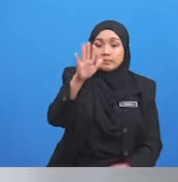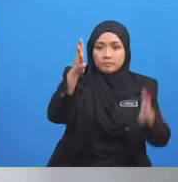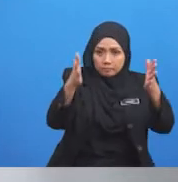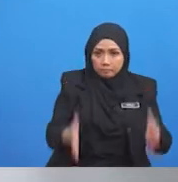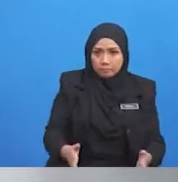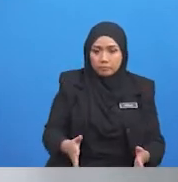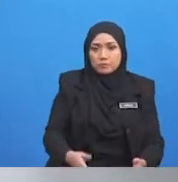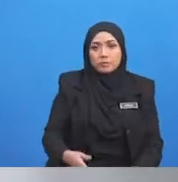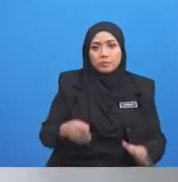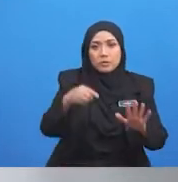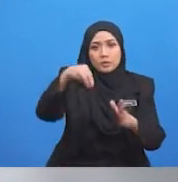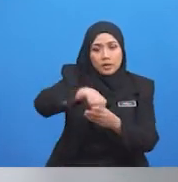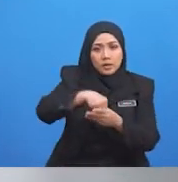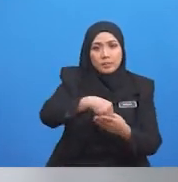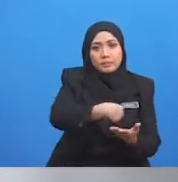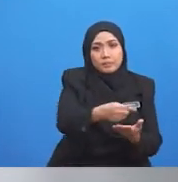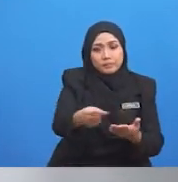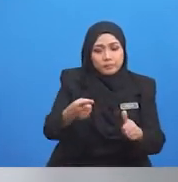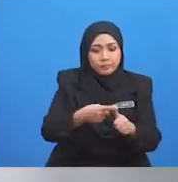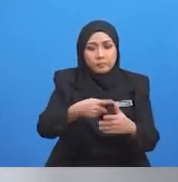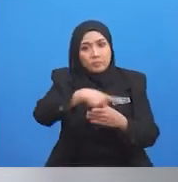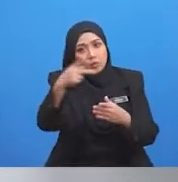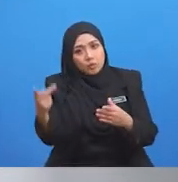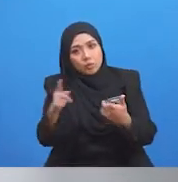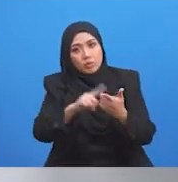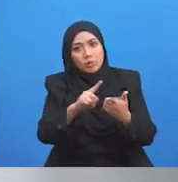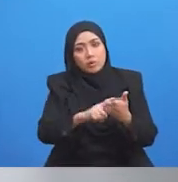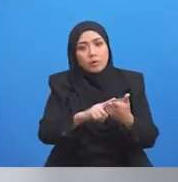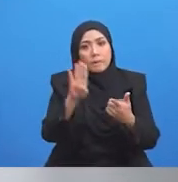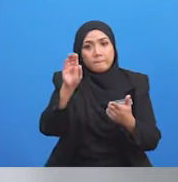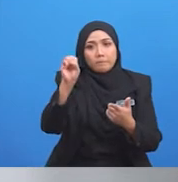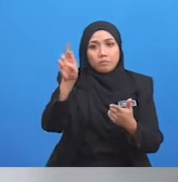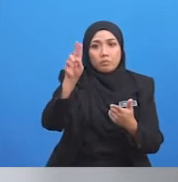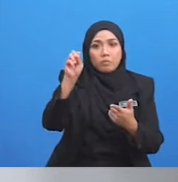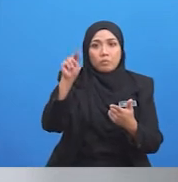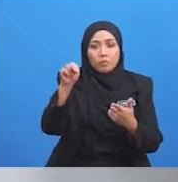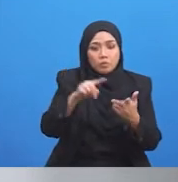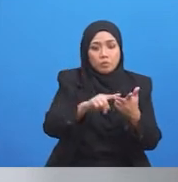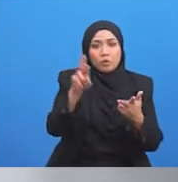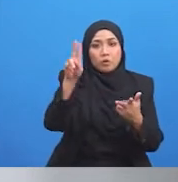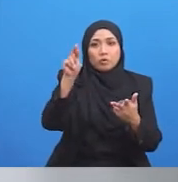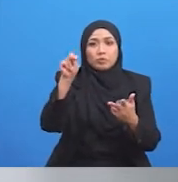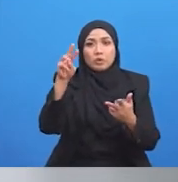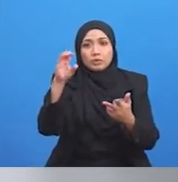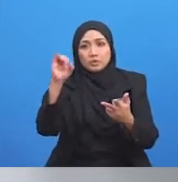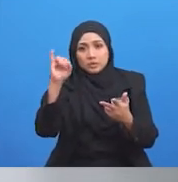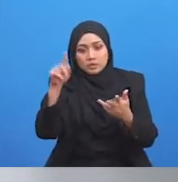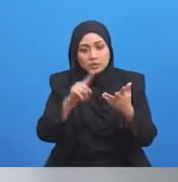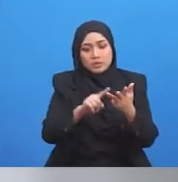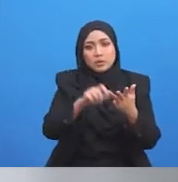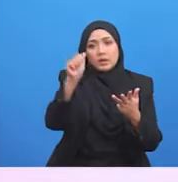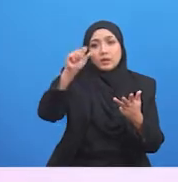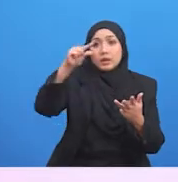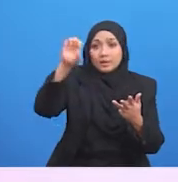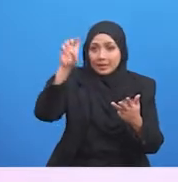agihan, iaitu pengeluar, pemborong, peruncit, ejen dan